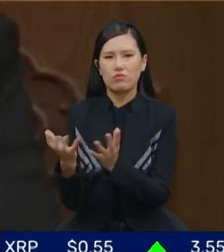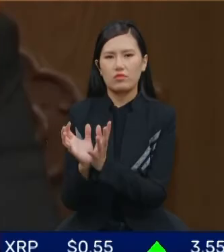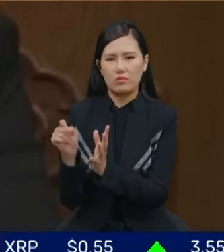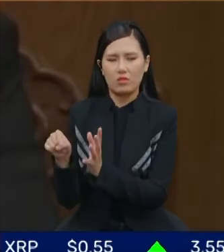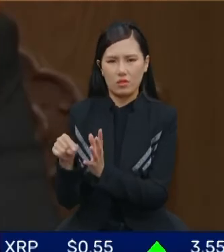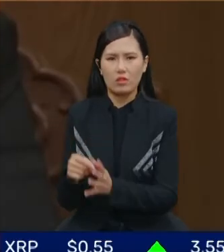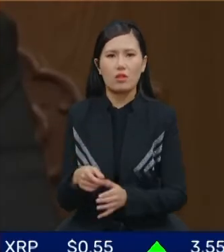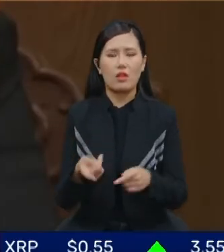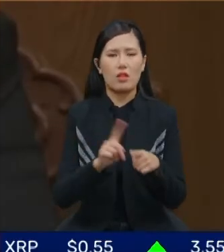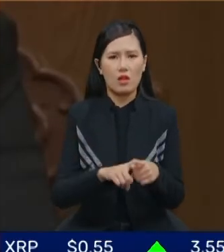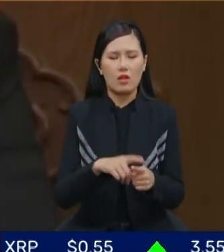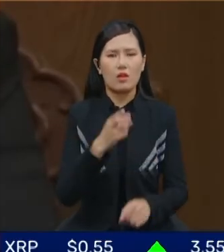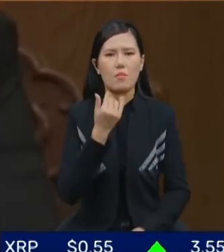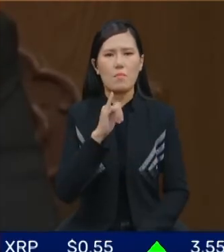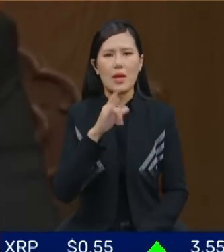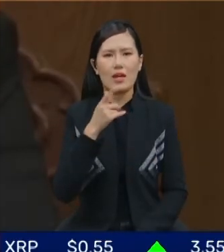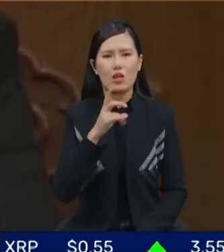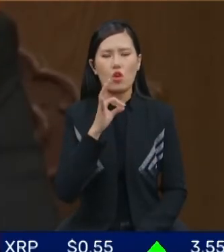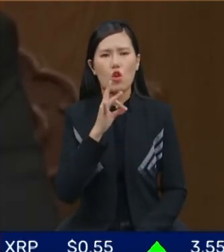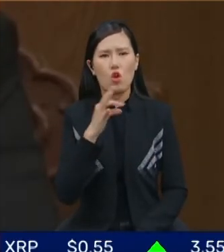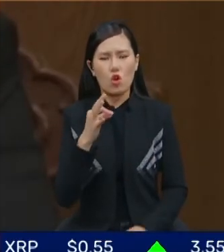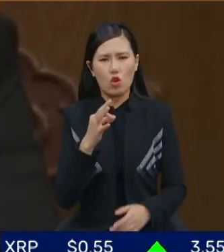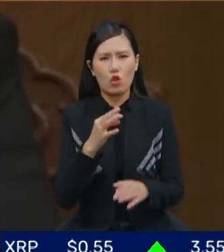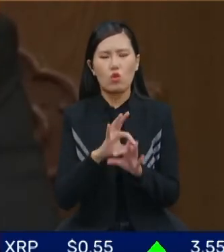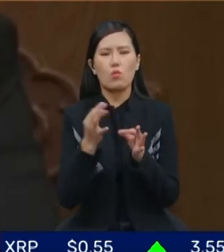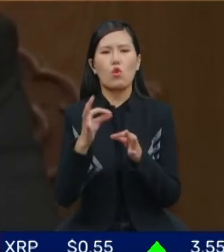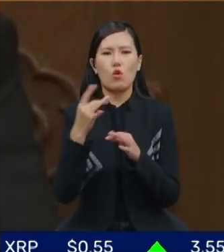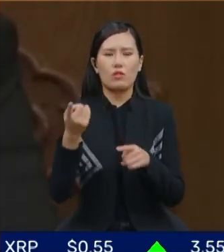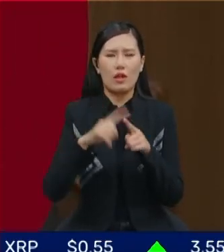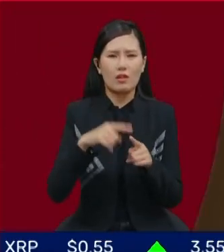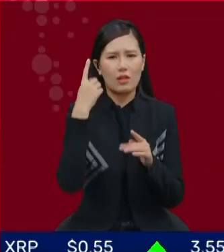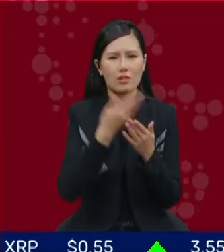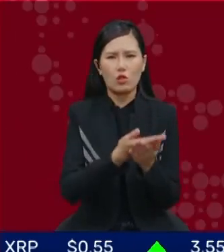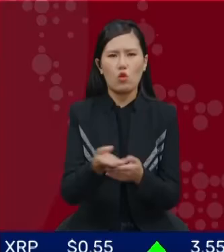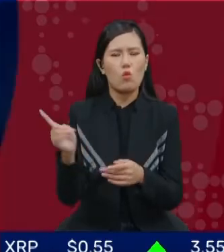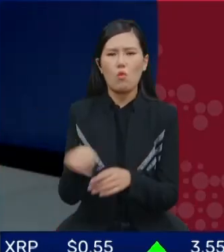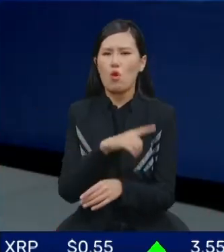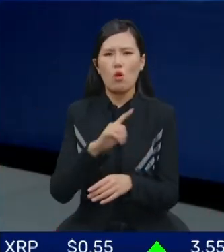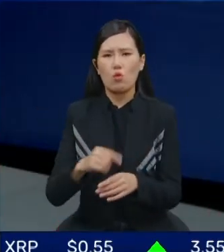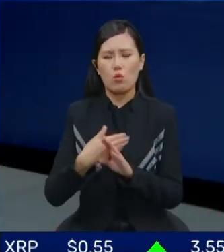төр ч юм өөр газар зарчмын зөрүүтэй санал гаргахгүй шүүгээл бид нар дугуй явуулчихсан шүү дээ.